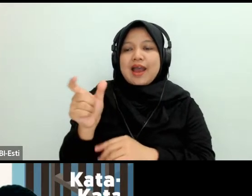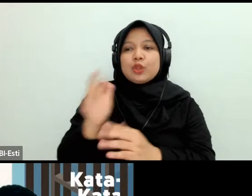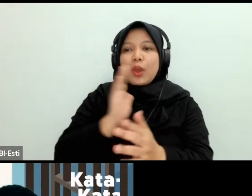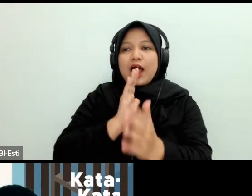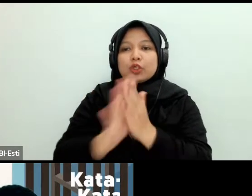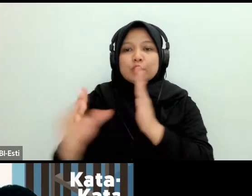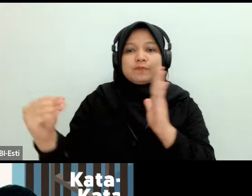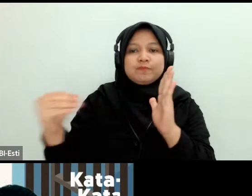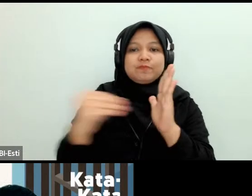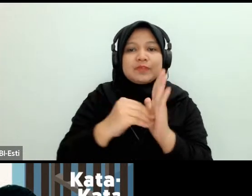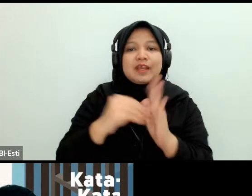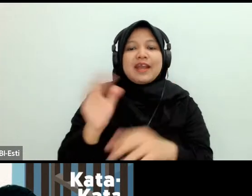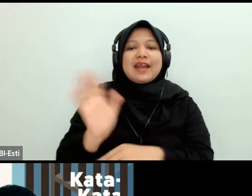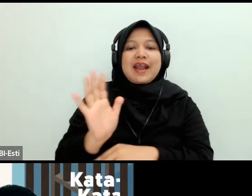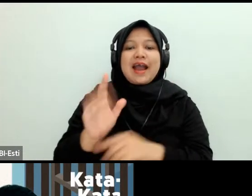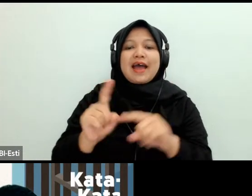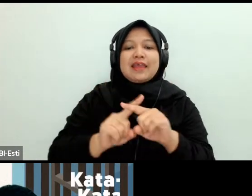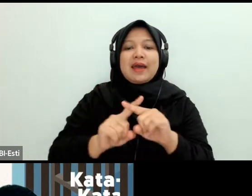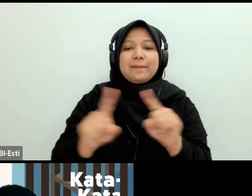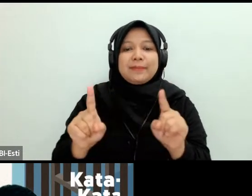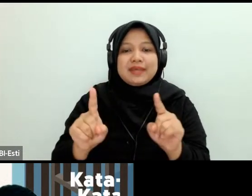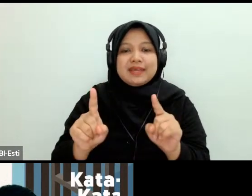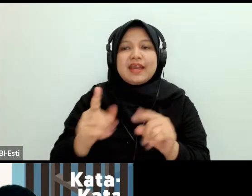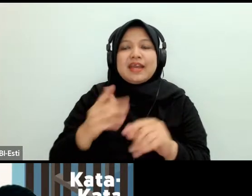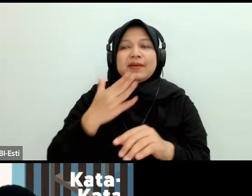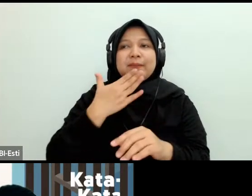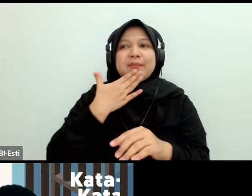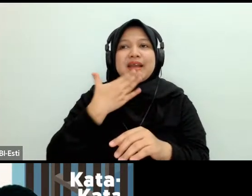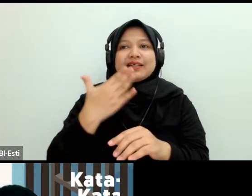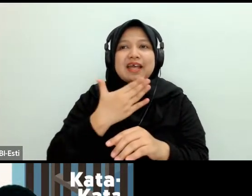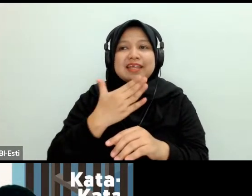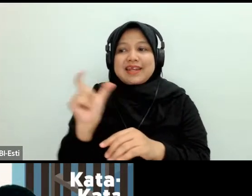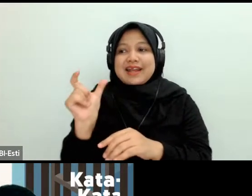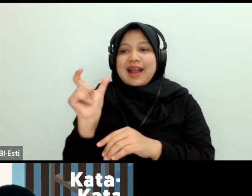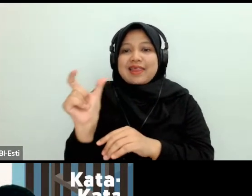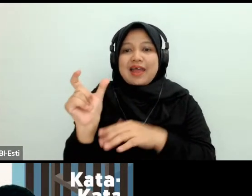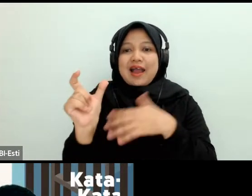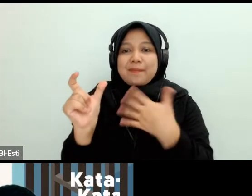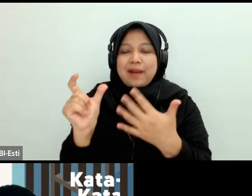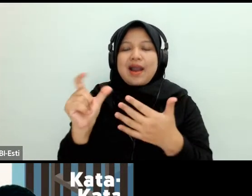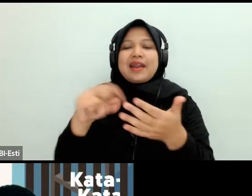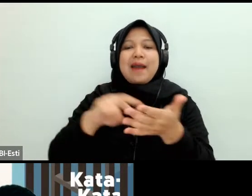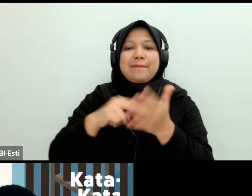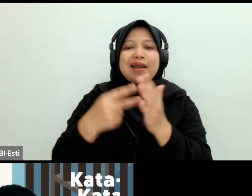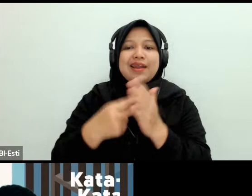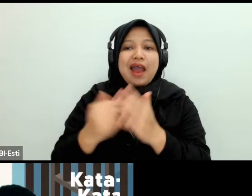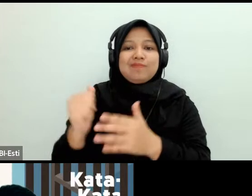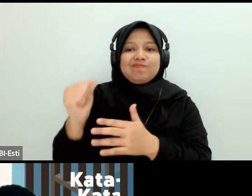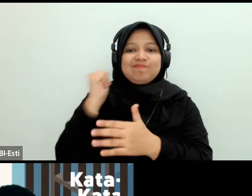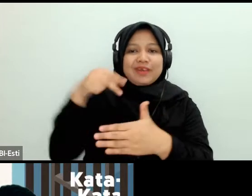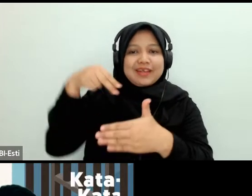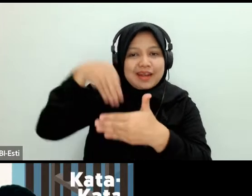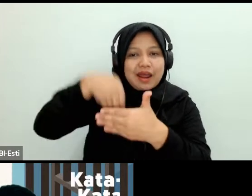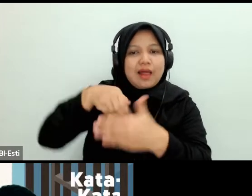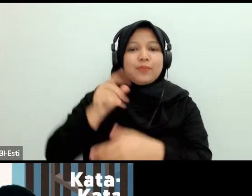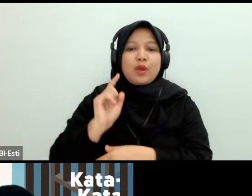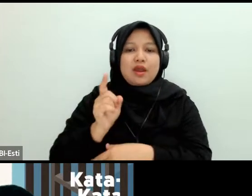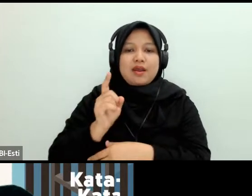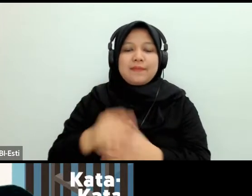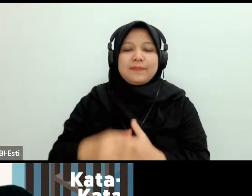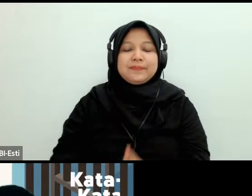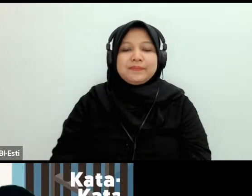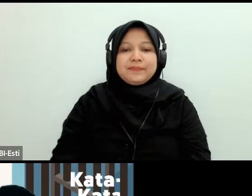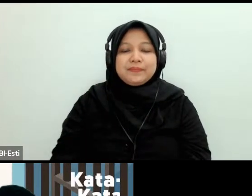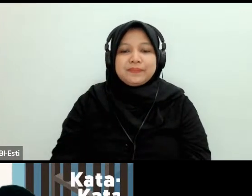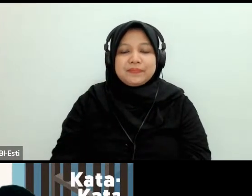Bahkan dia ada di dibaliknya kita itu dulu buat sebagai pemicu Saya mau mau